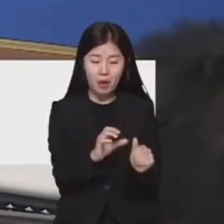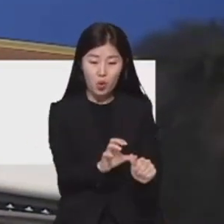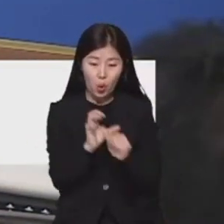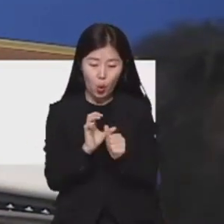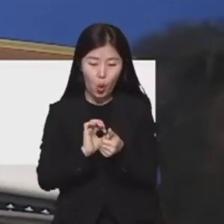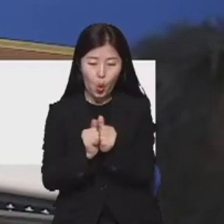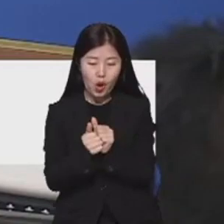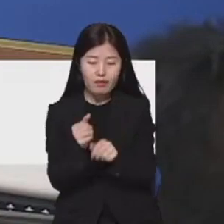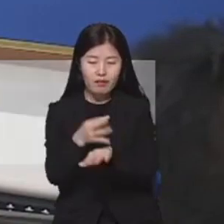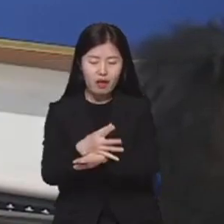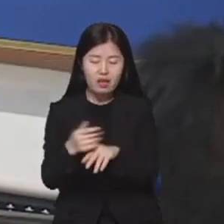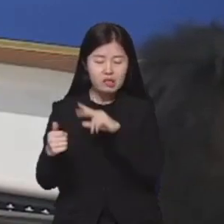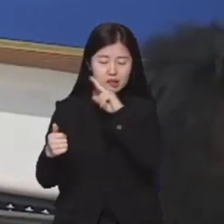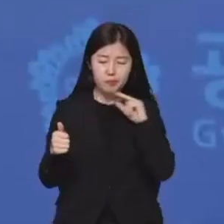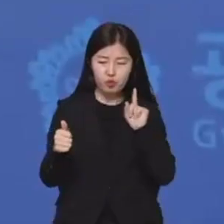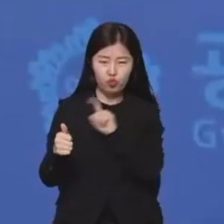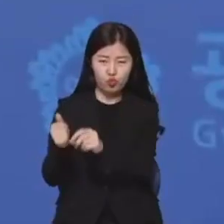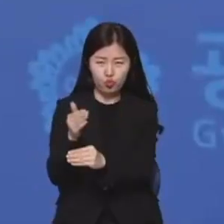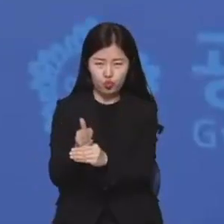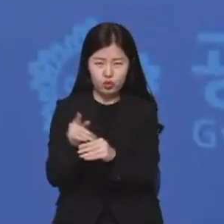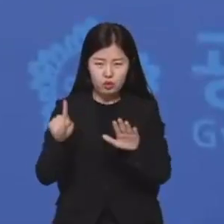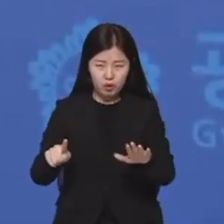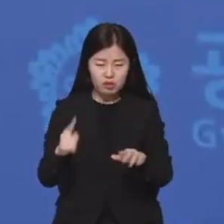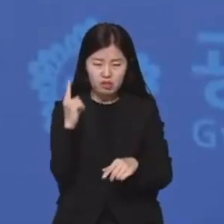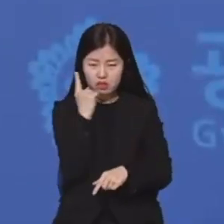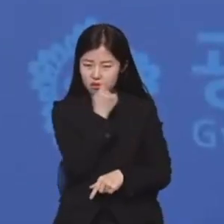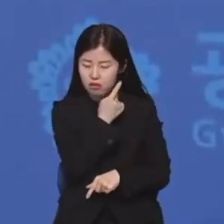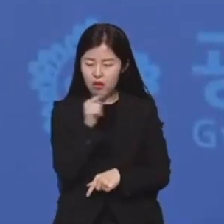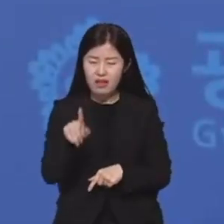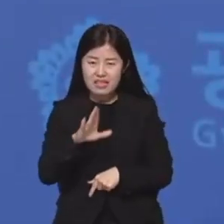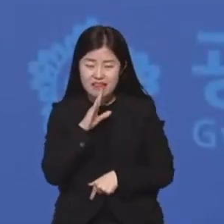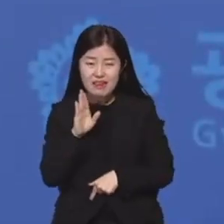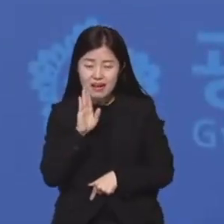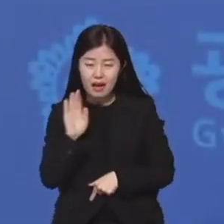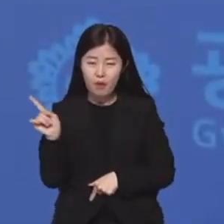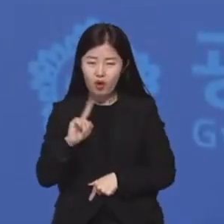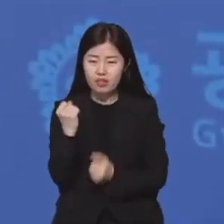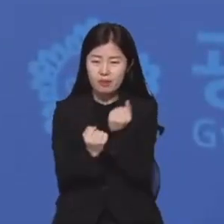주식을 매입한 의혹을 받고 있다며 명명백백히 의혹을 밝히라고 요구했습니다.